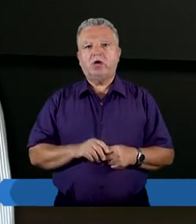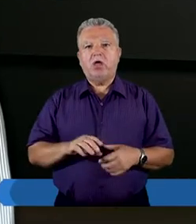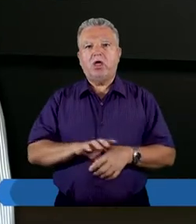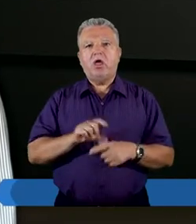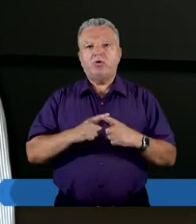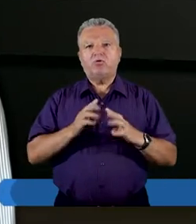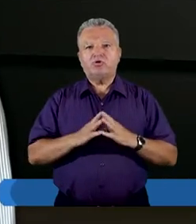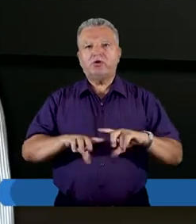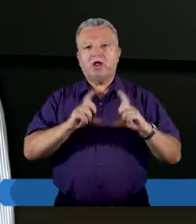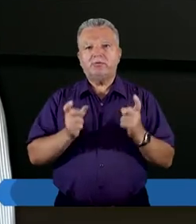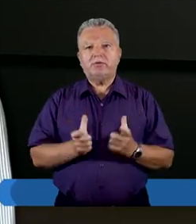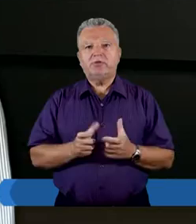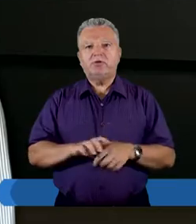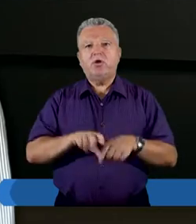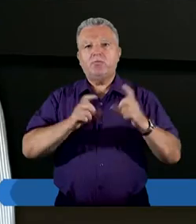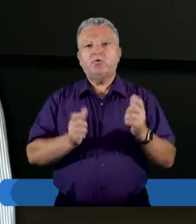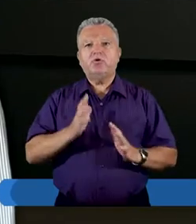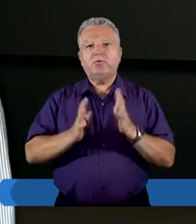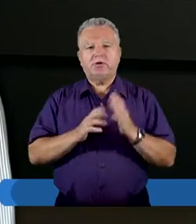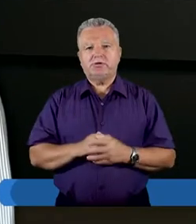Kościele Adwentystów Dnia Siódmego w Podkowie Leśnej.